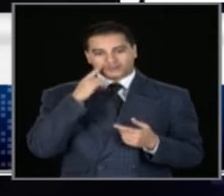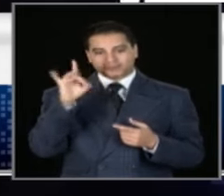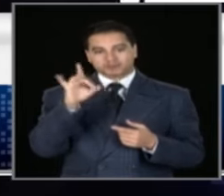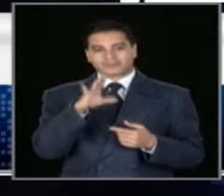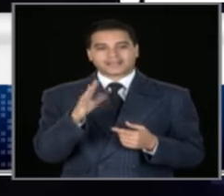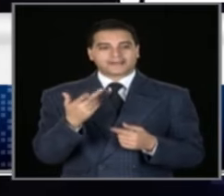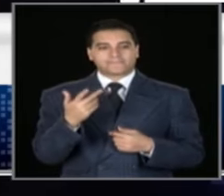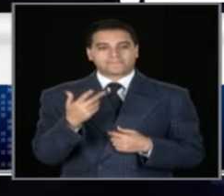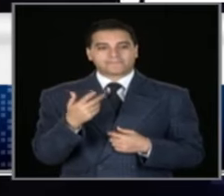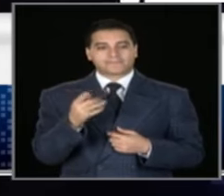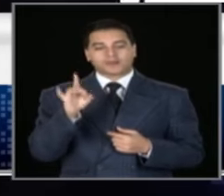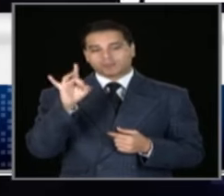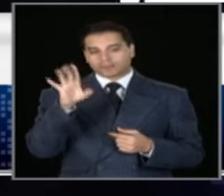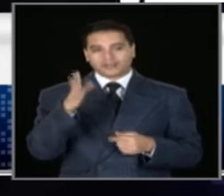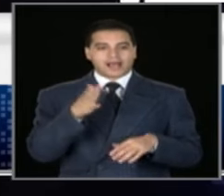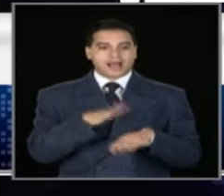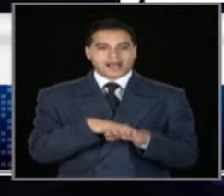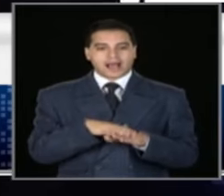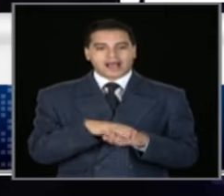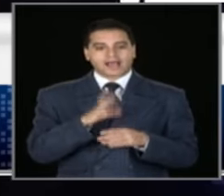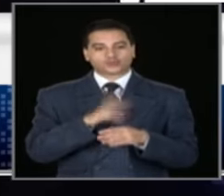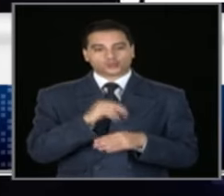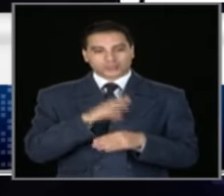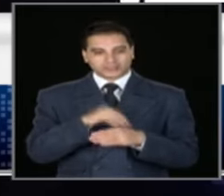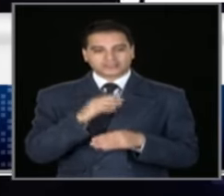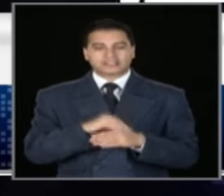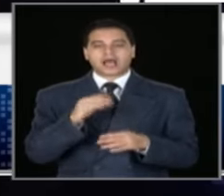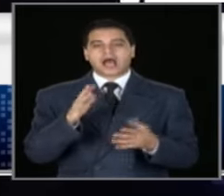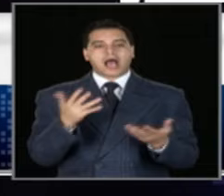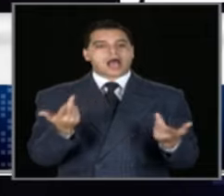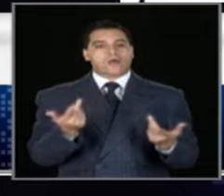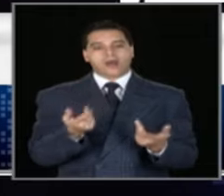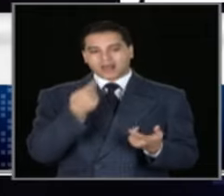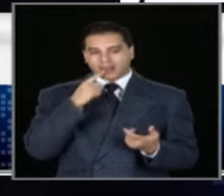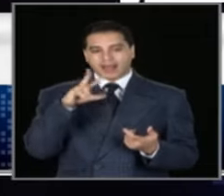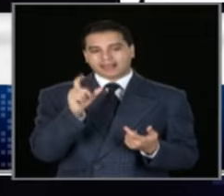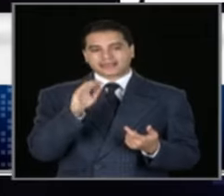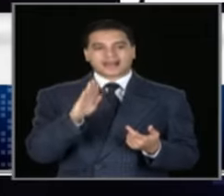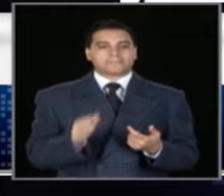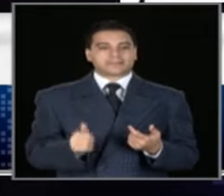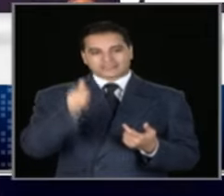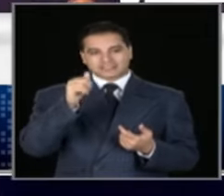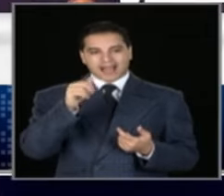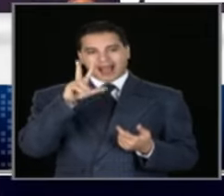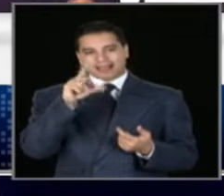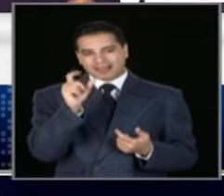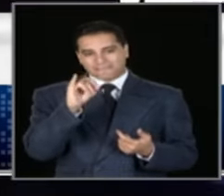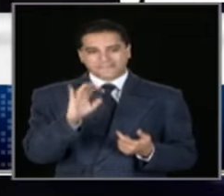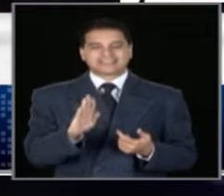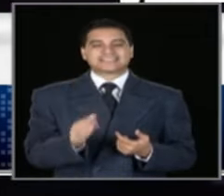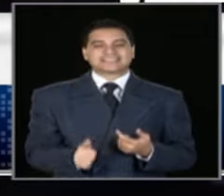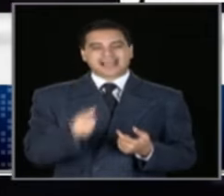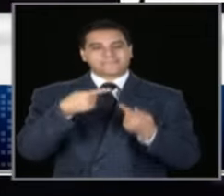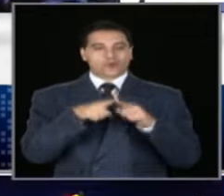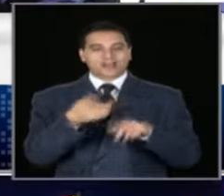ايه؟ هو احنا مشيناها سويسرا وجبال ونفس الطبيعه، فهتبقى النمسا يعني. الله عليك يا بدري، اجابه صحيحه